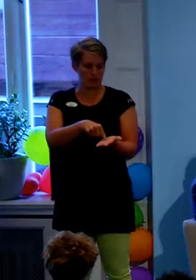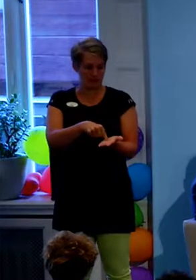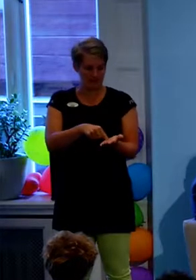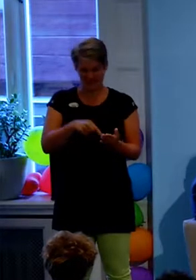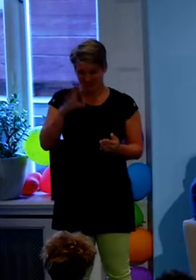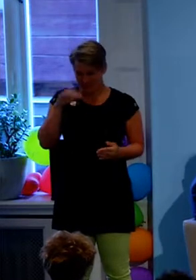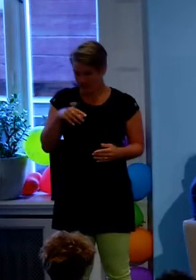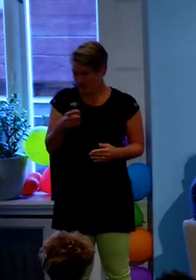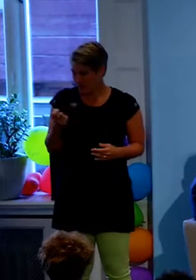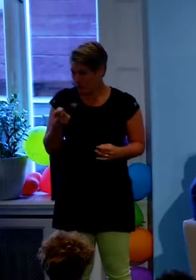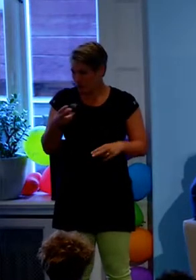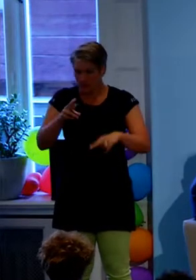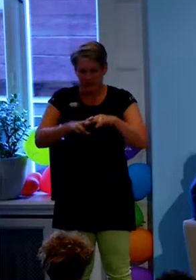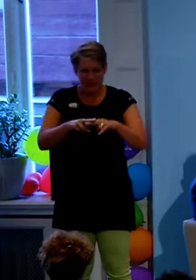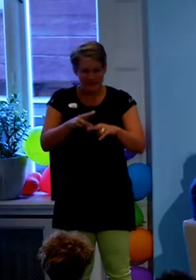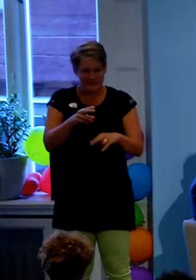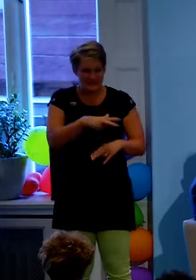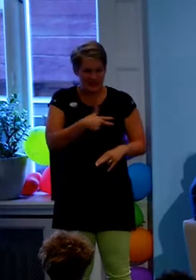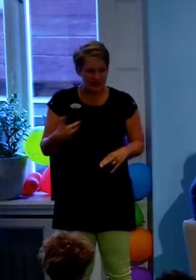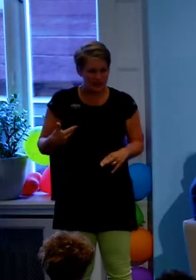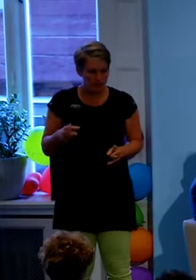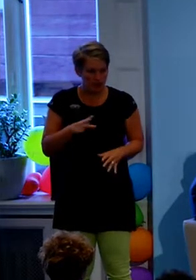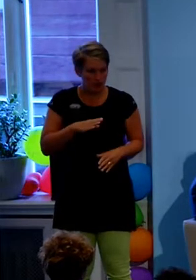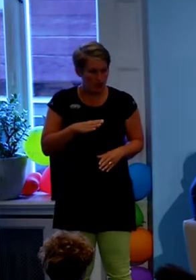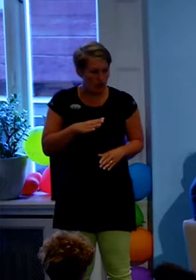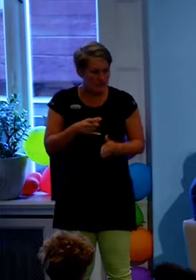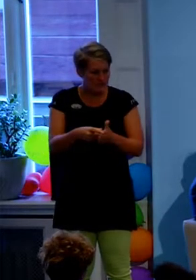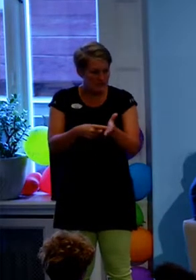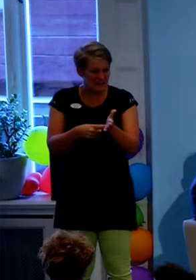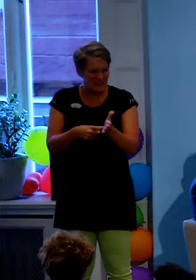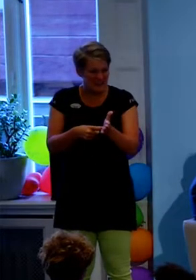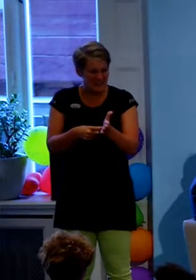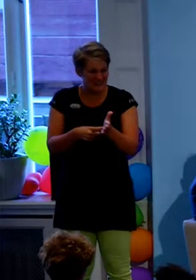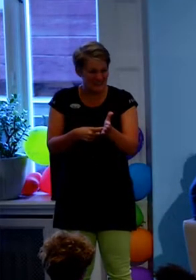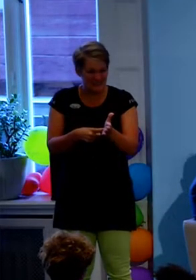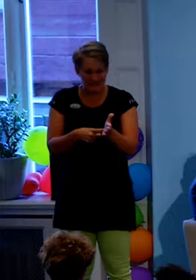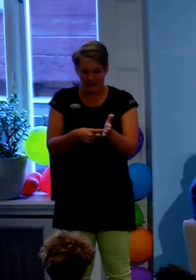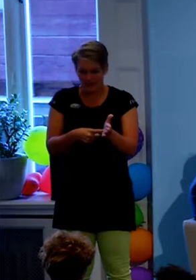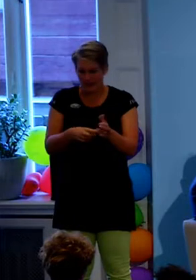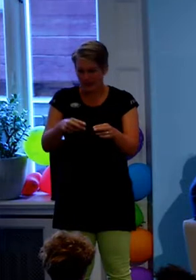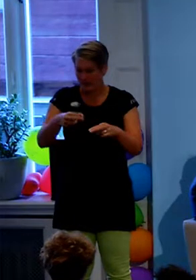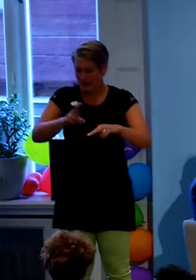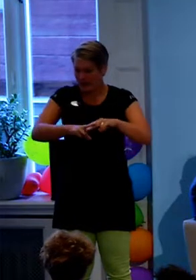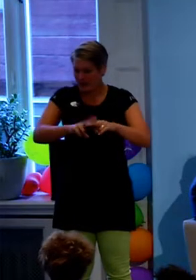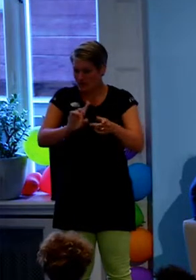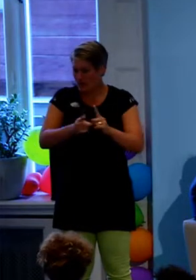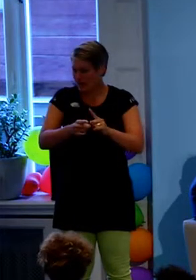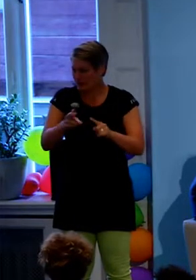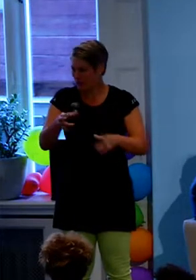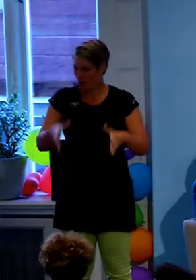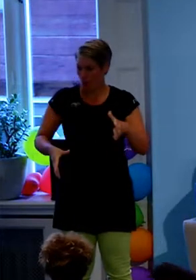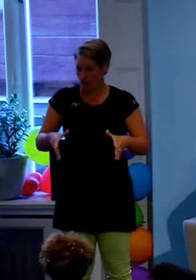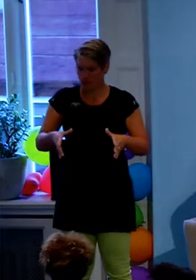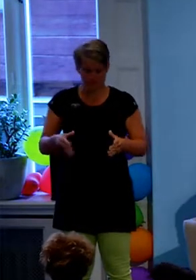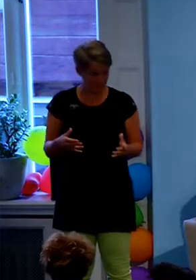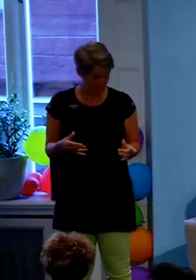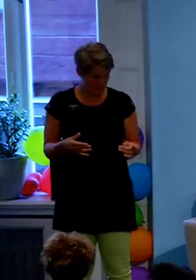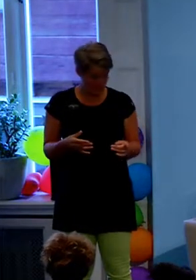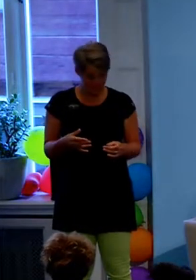vet vilket, det är någon ort i Danmark som har det kan det vara. Specialiserat sig för att verkligen bli ett robot. Ja, det